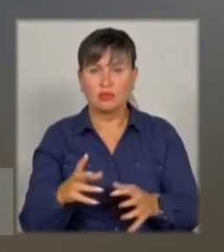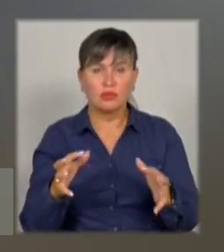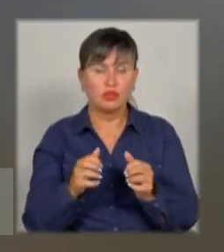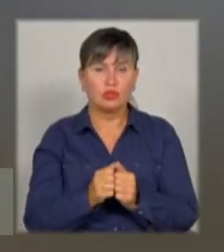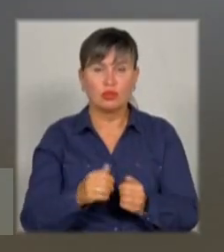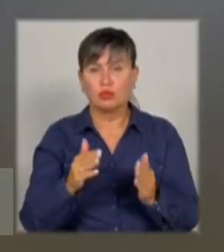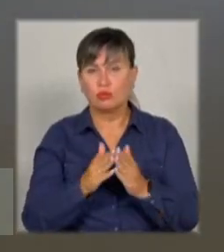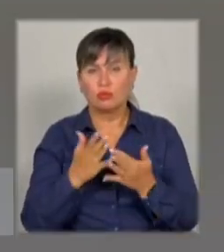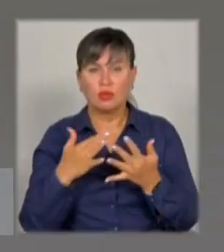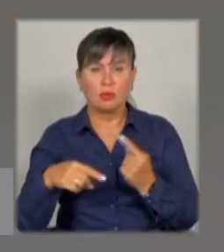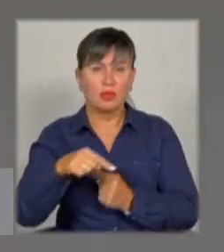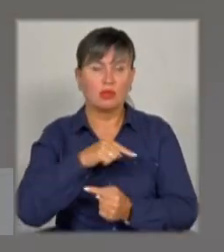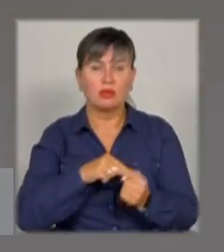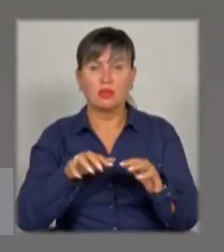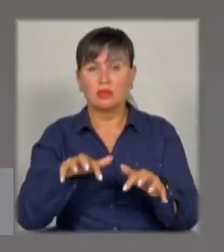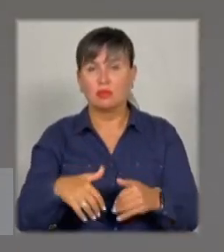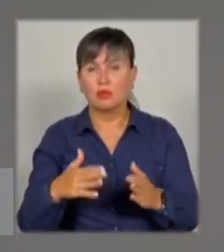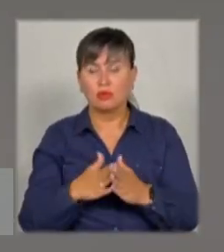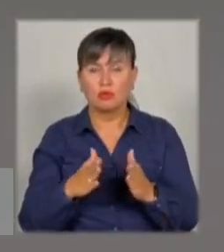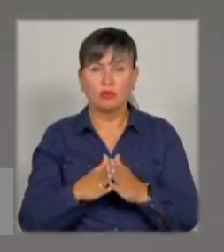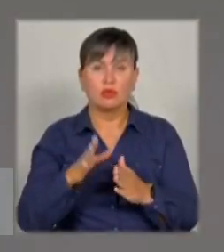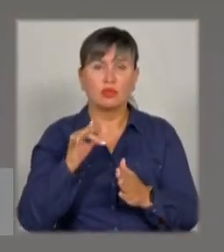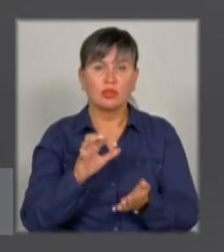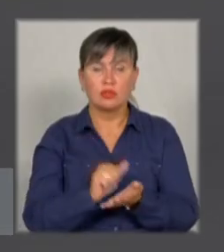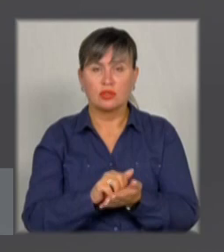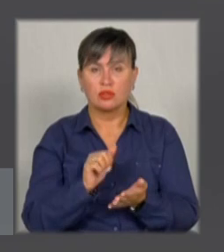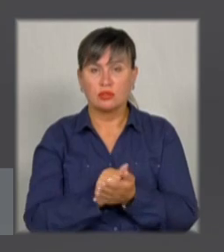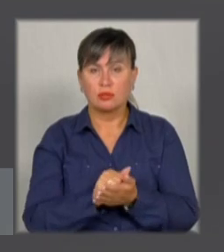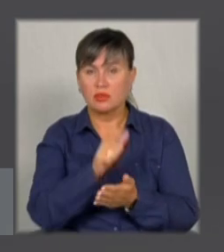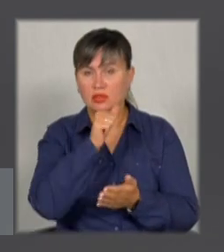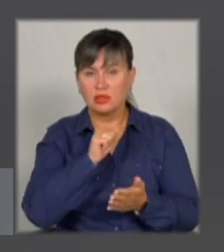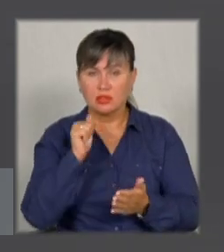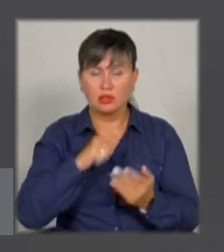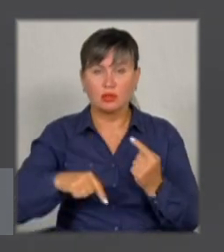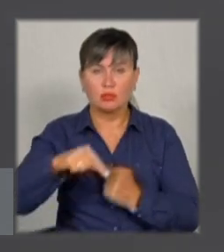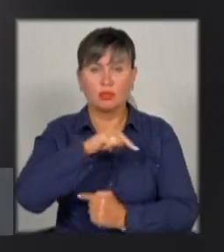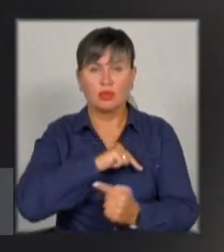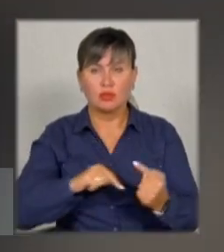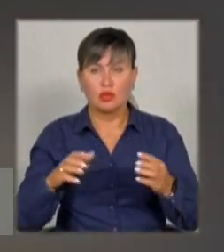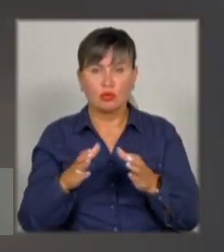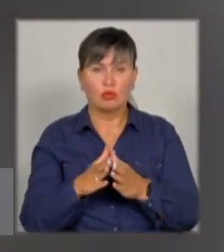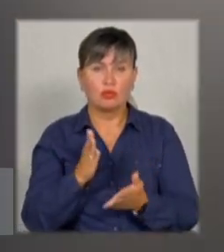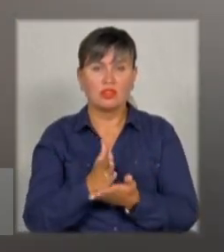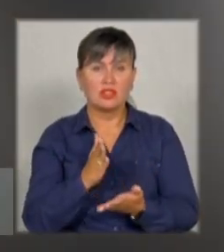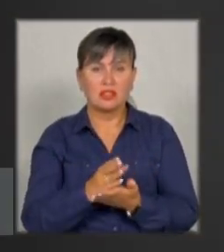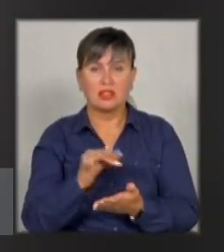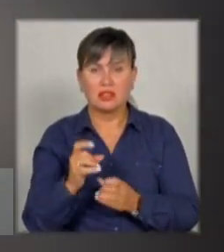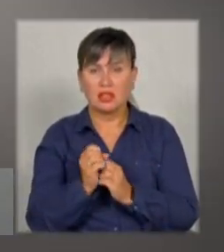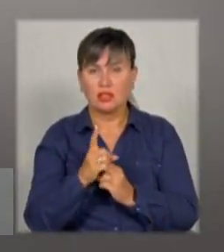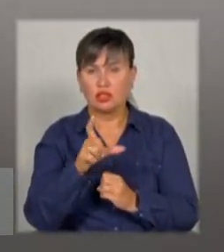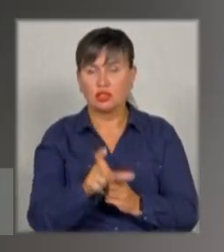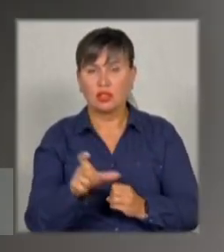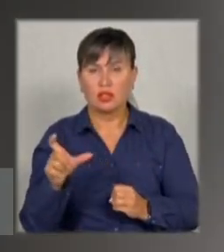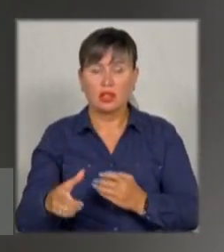имущество предпринимателей, отнимали их доли в компании и занимались теневым бизнесом. Группировка Ельдоса Акуспаева состояла из 11